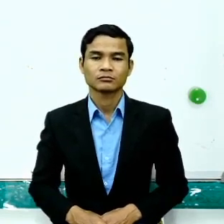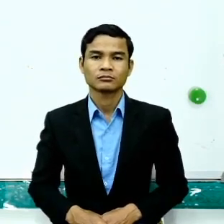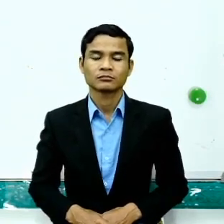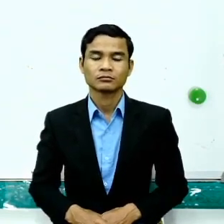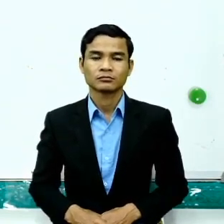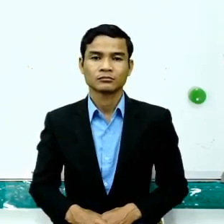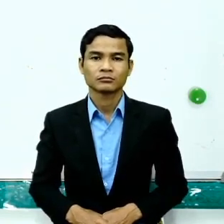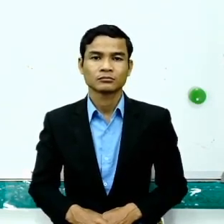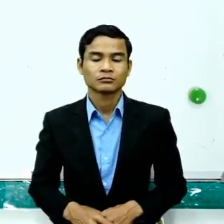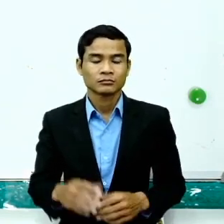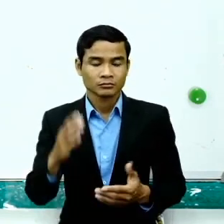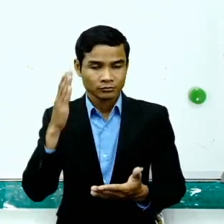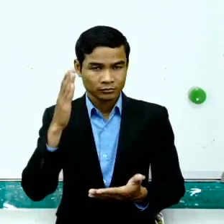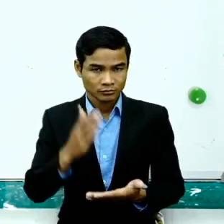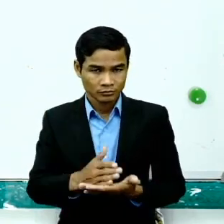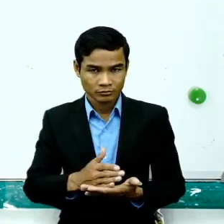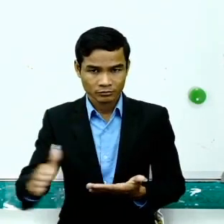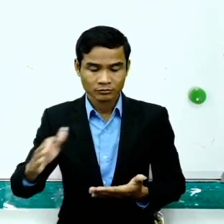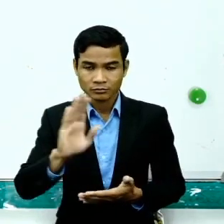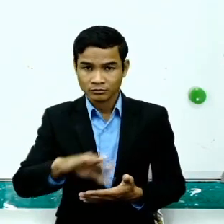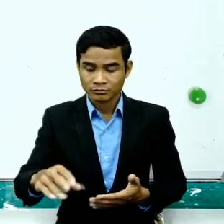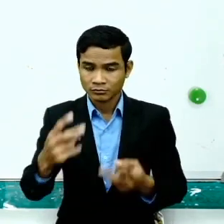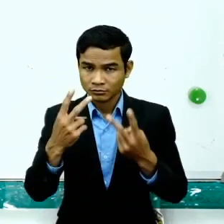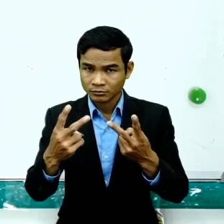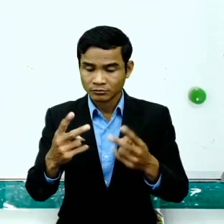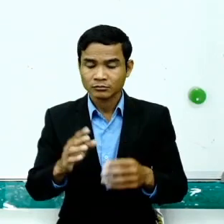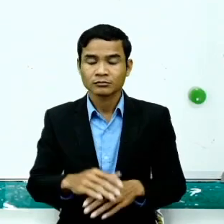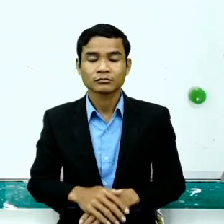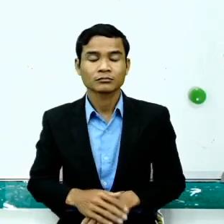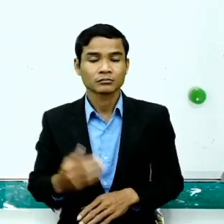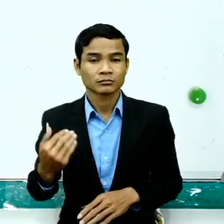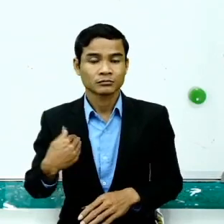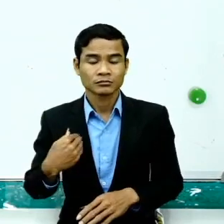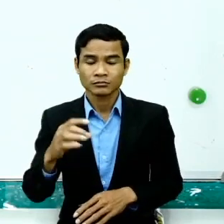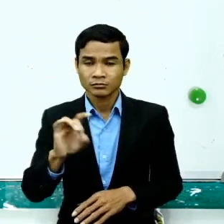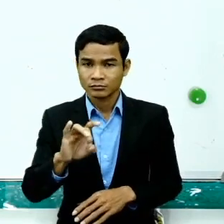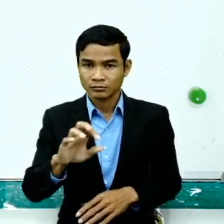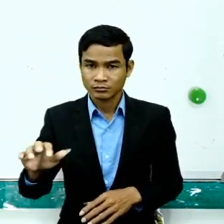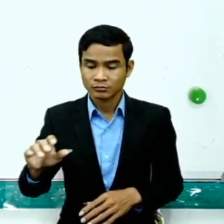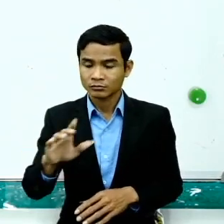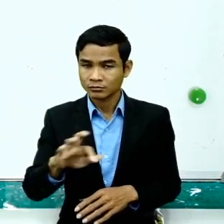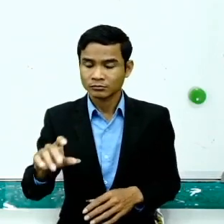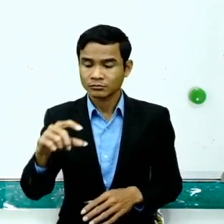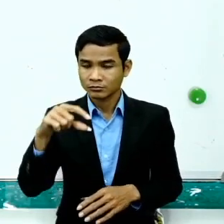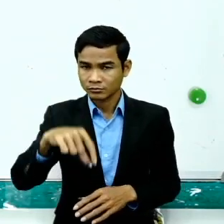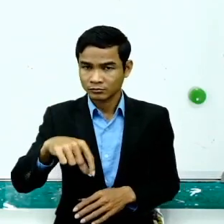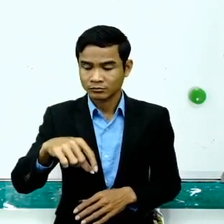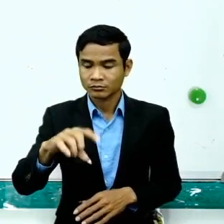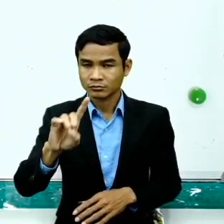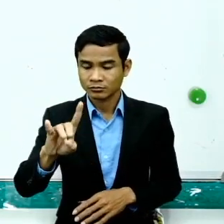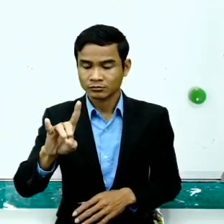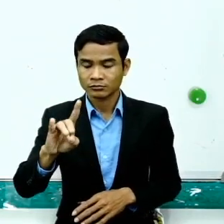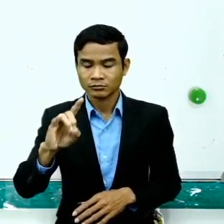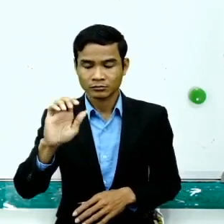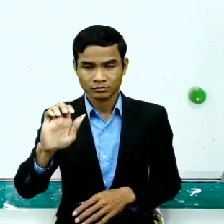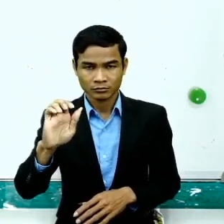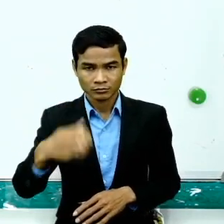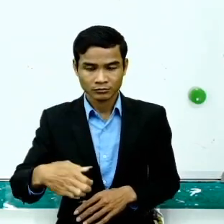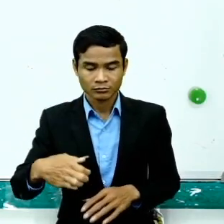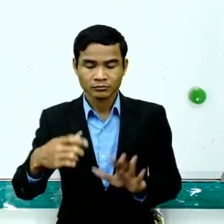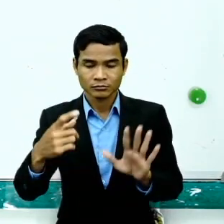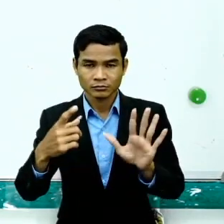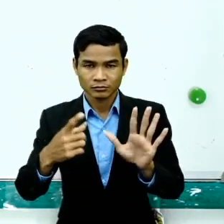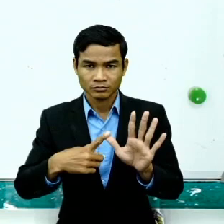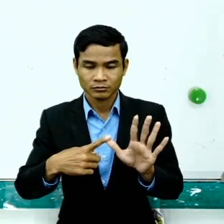chà cầm chặt chà con tìm tựa nó con cầm chặt miên tua xó có mố chừng